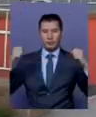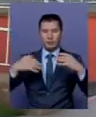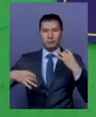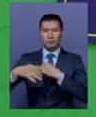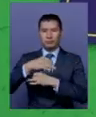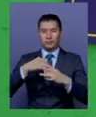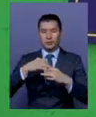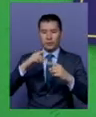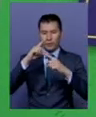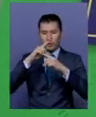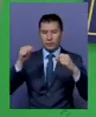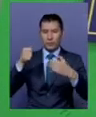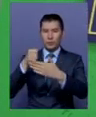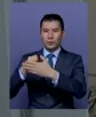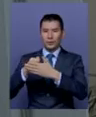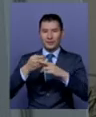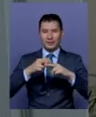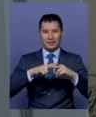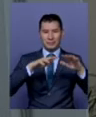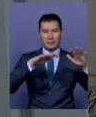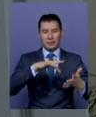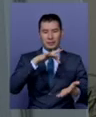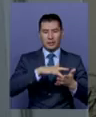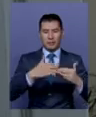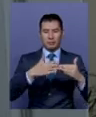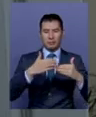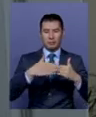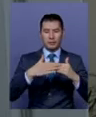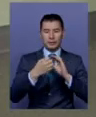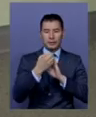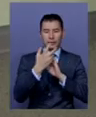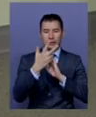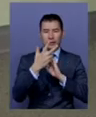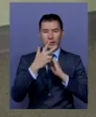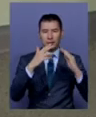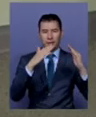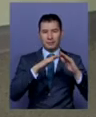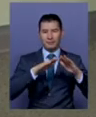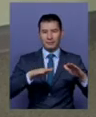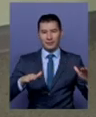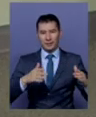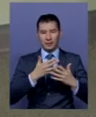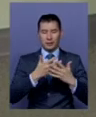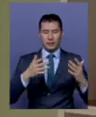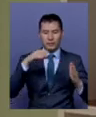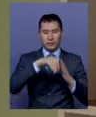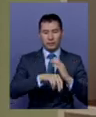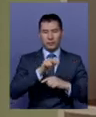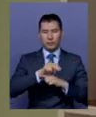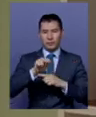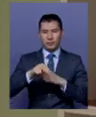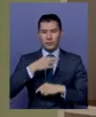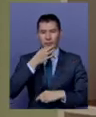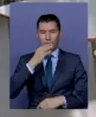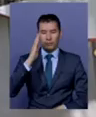дейінгі мекемелер жайы да сөз болды. Келесі жылы Алматыда 13 жаңа балабақша іске қосылып, бірнеше ескі ғимарат жаңартылады деп жоспарлануда. Мұндай